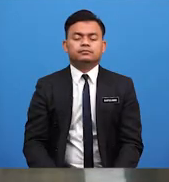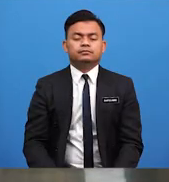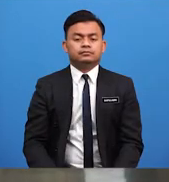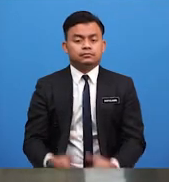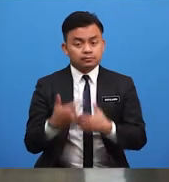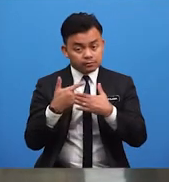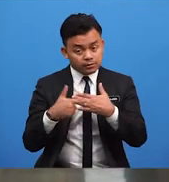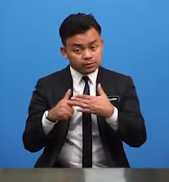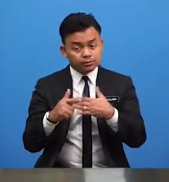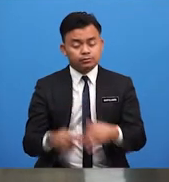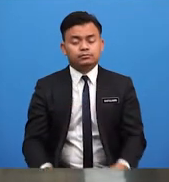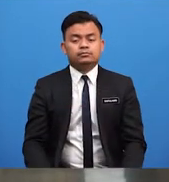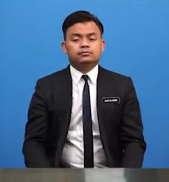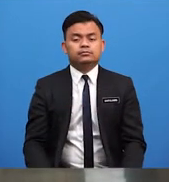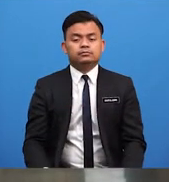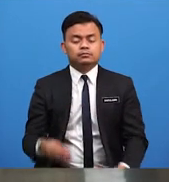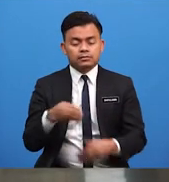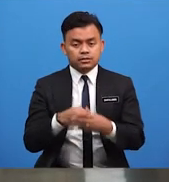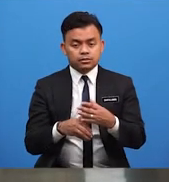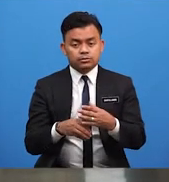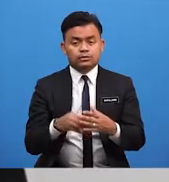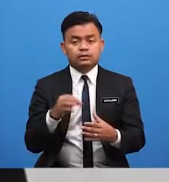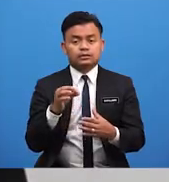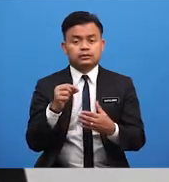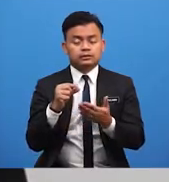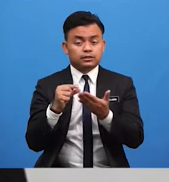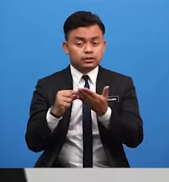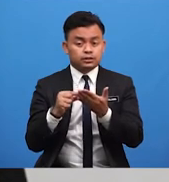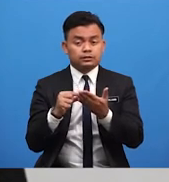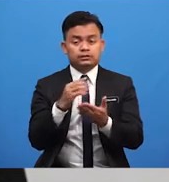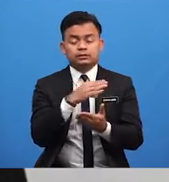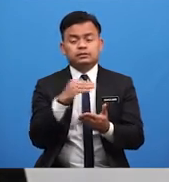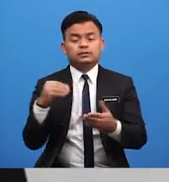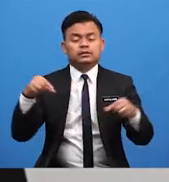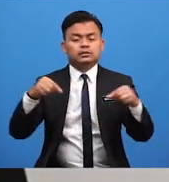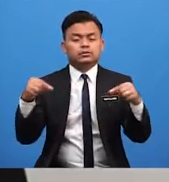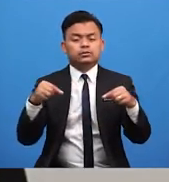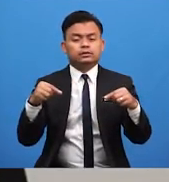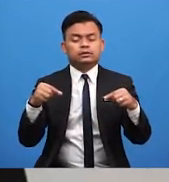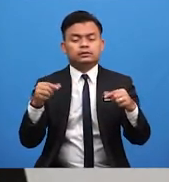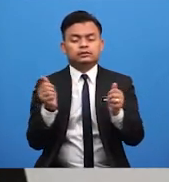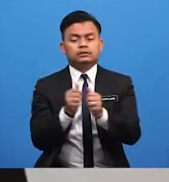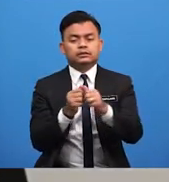Kemudian, masukkan kacang dan goreng kacang dengan api yang kecil.